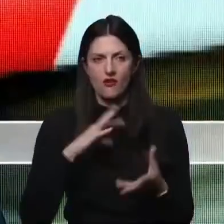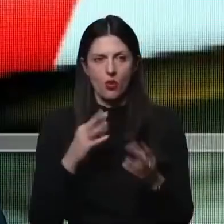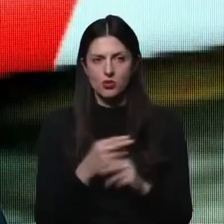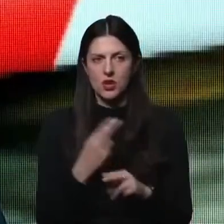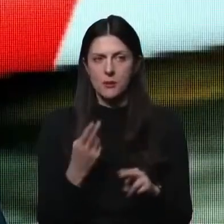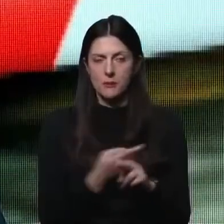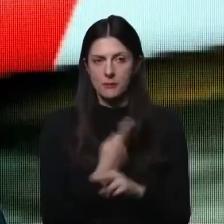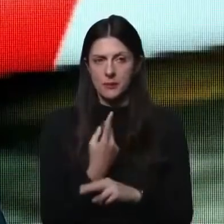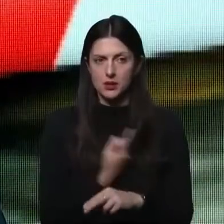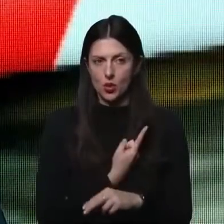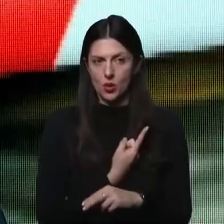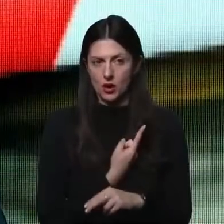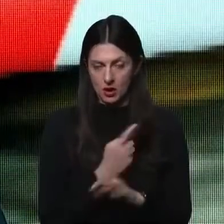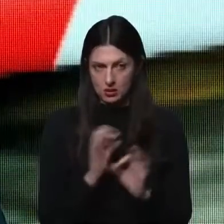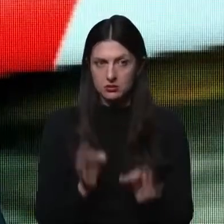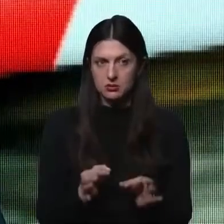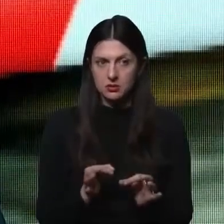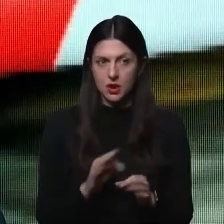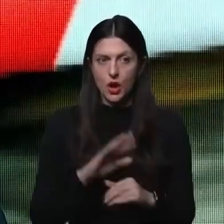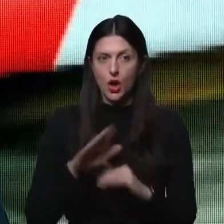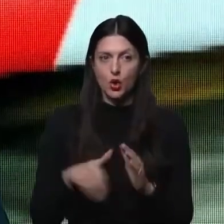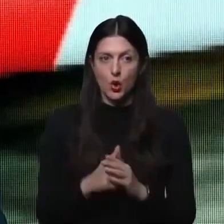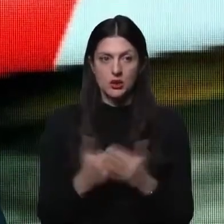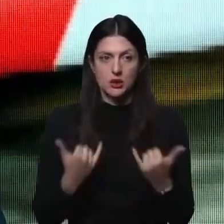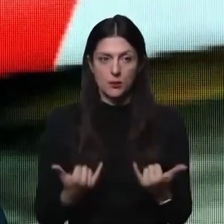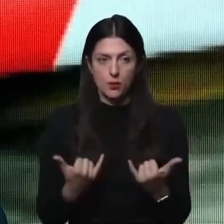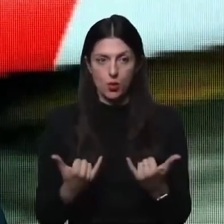да? Ездили до сих пор.